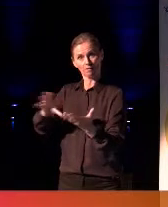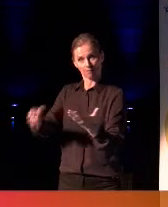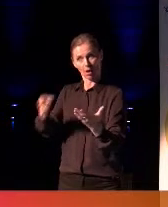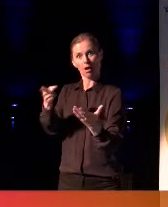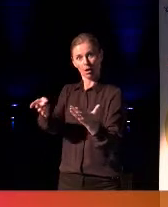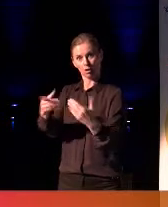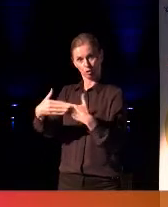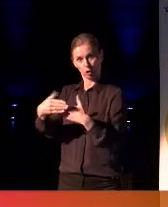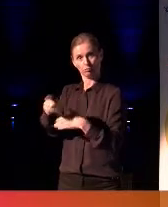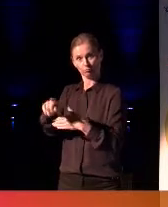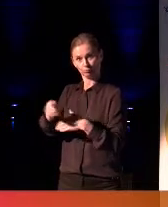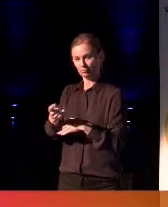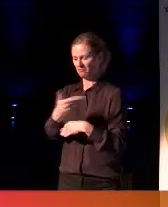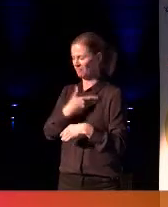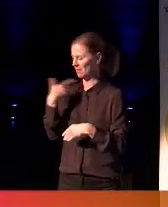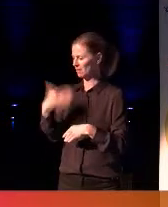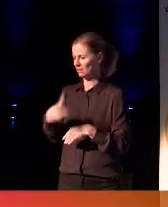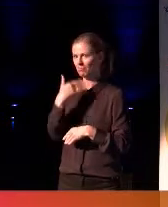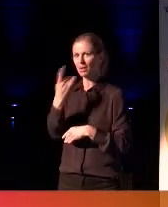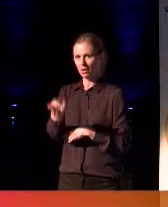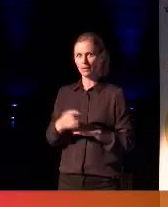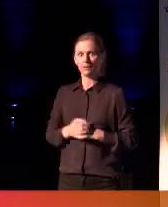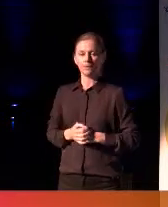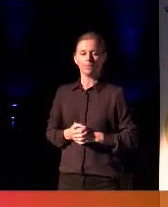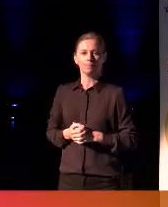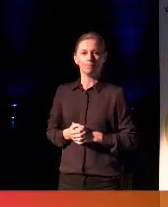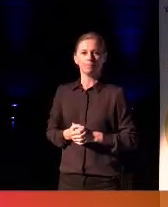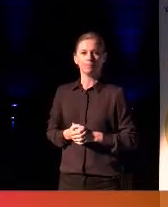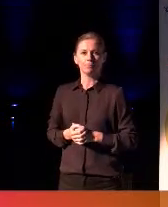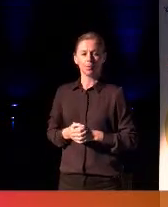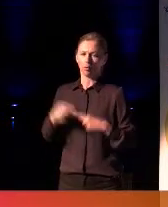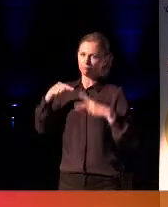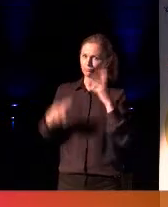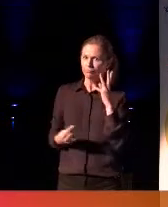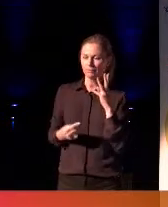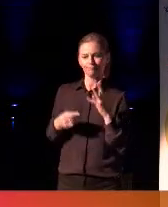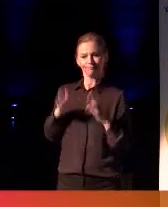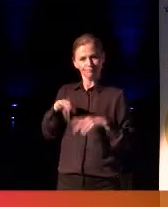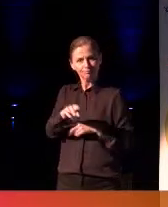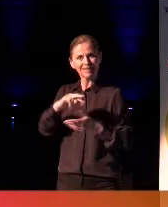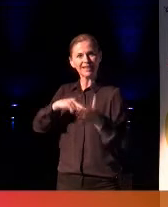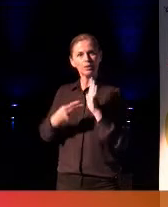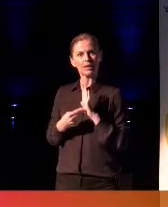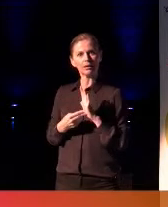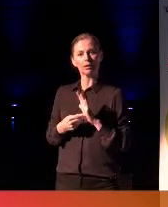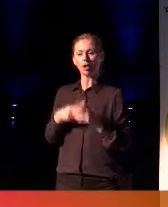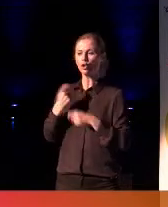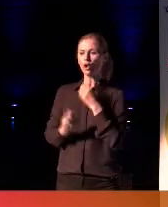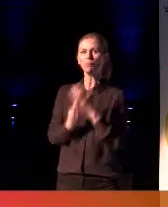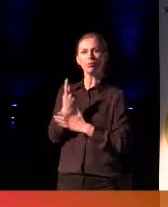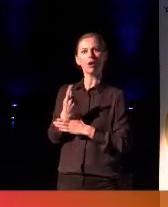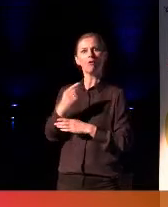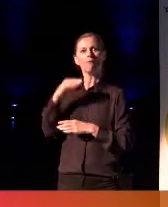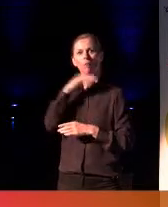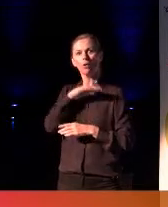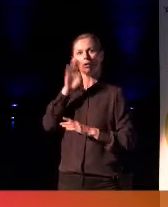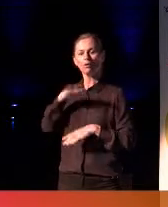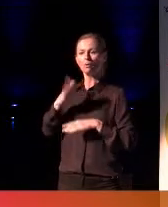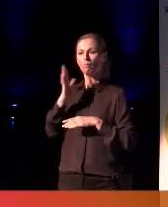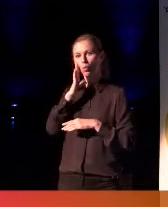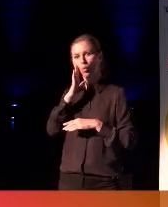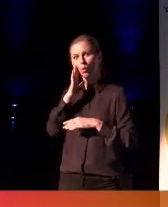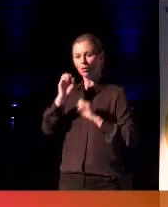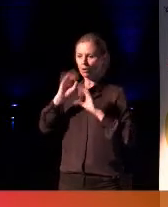som veldig, veldig bra. I det hele tatt, det teknologi som muliggjør at folk kan bo og klare seg